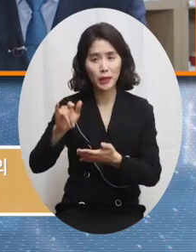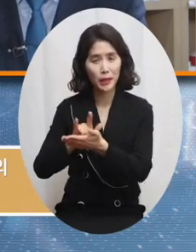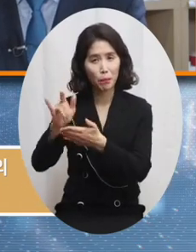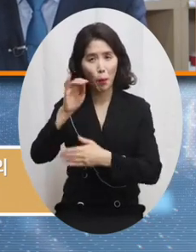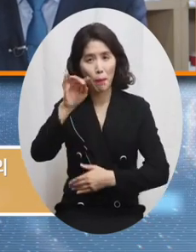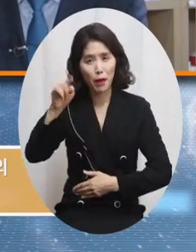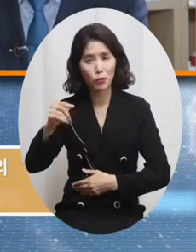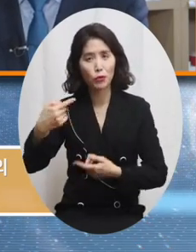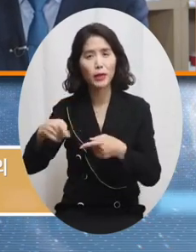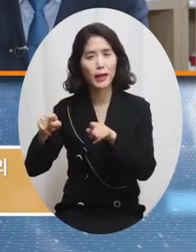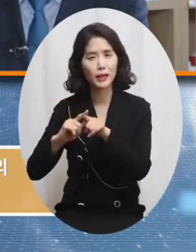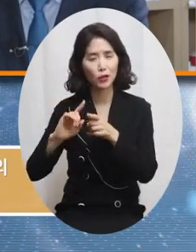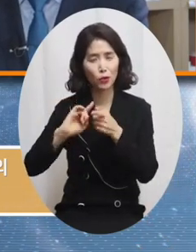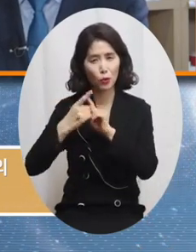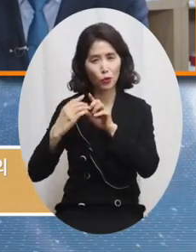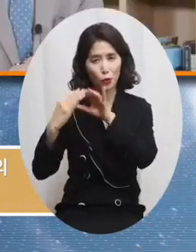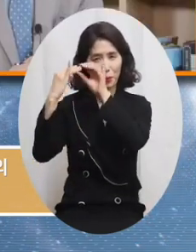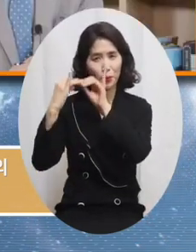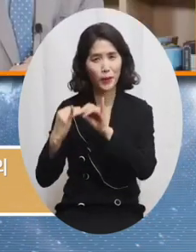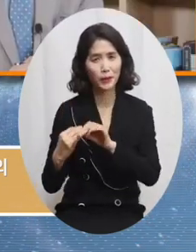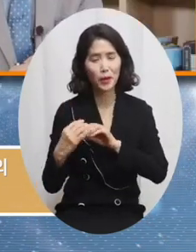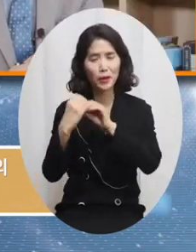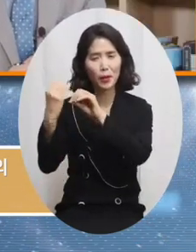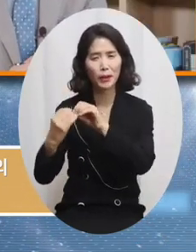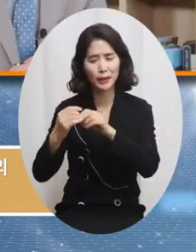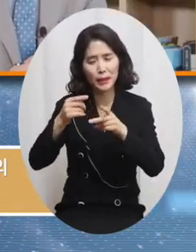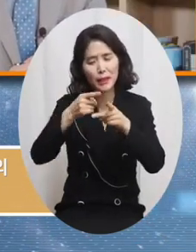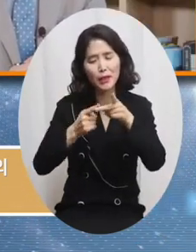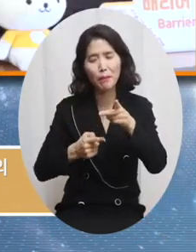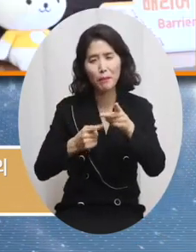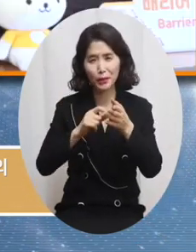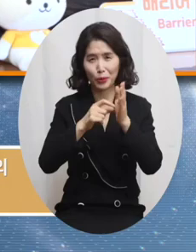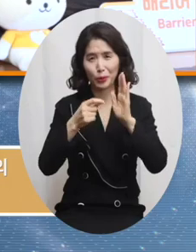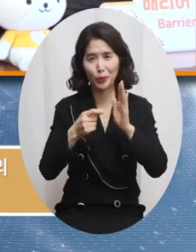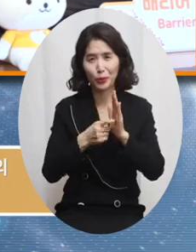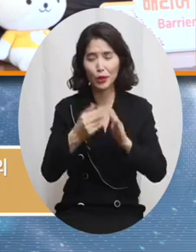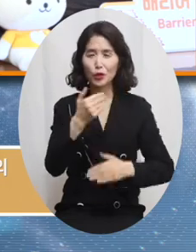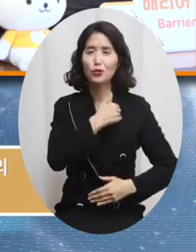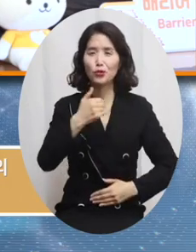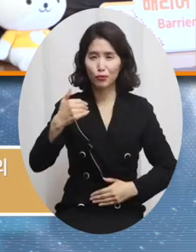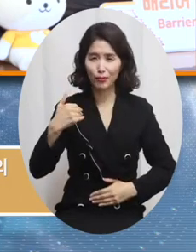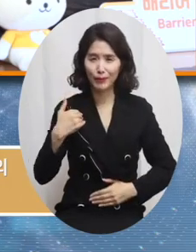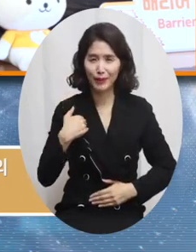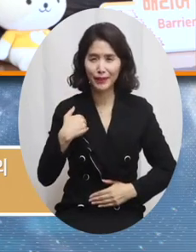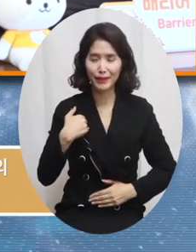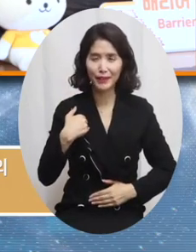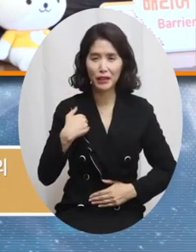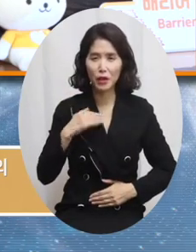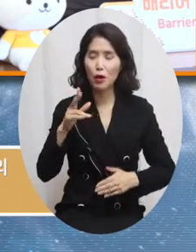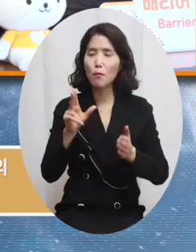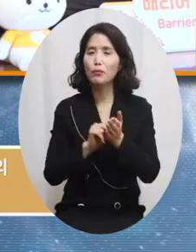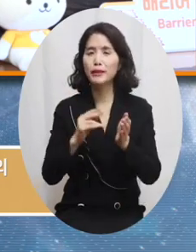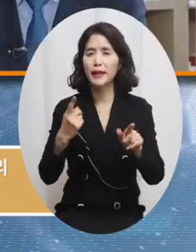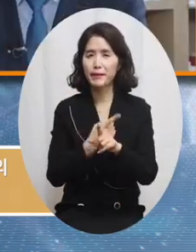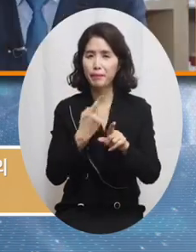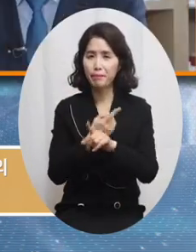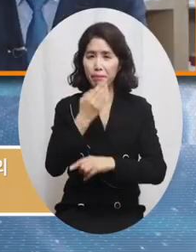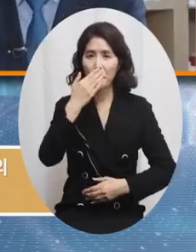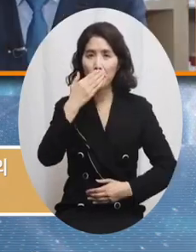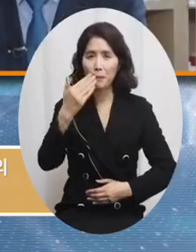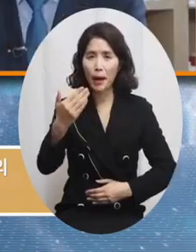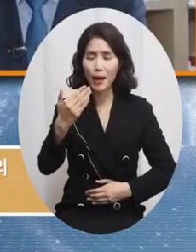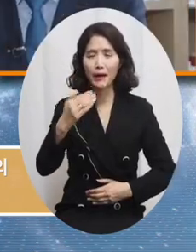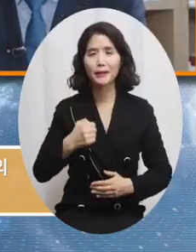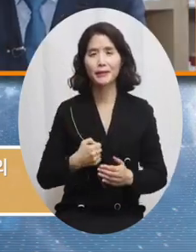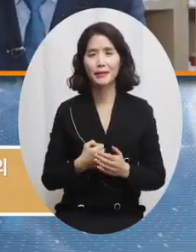함께 공감대를 얻어서 이렇게 추진한 건 1년밖에 안 됐기 때문에 충분히 개선이 될 거라고 생각을 하고